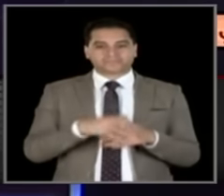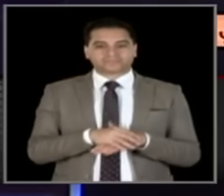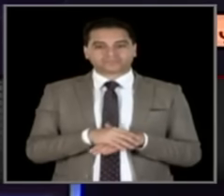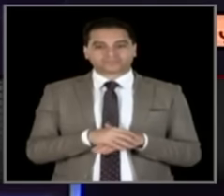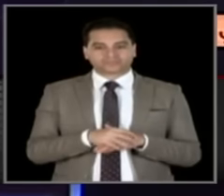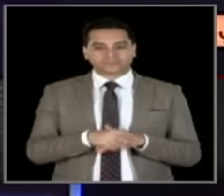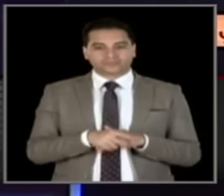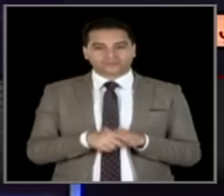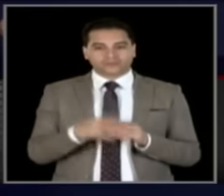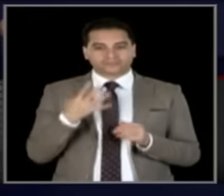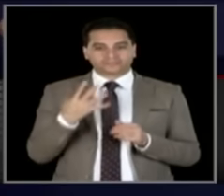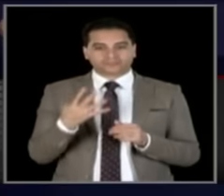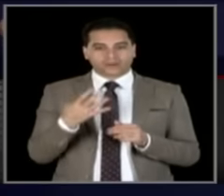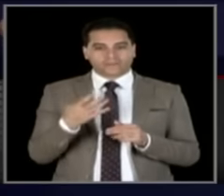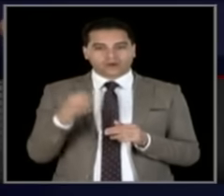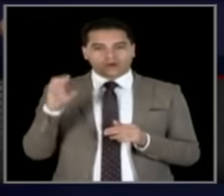محمود إجابتك؟ 4.